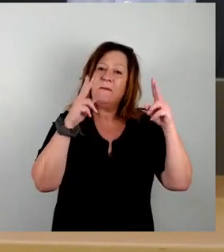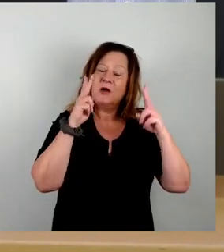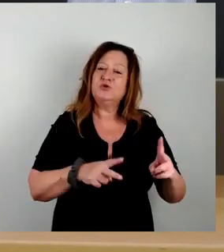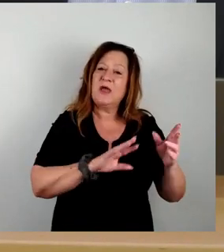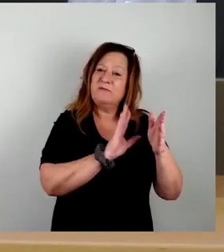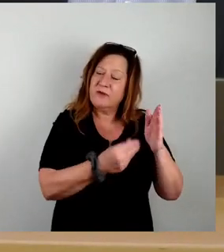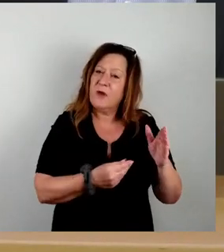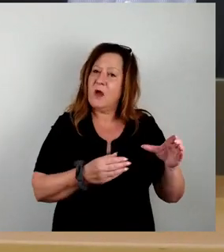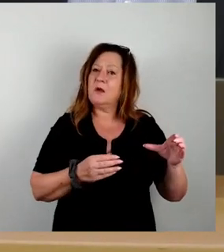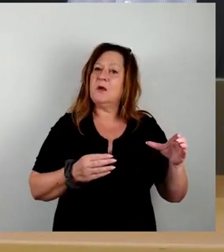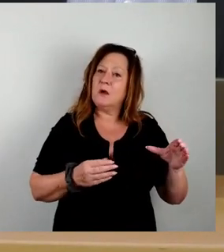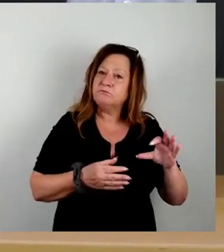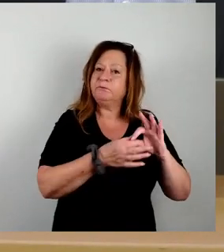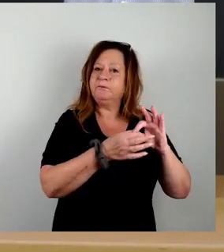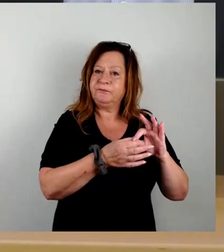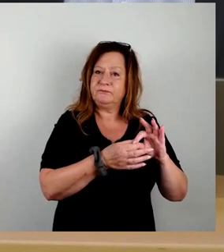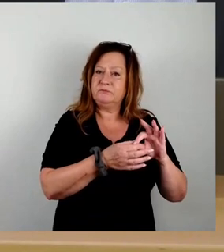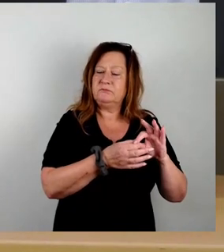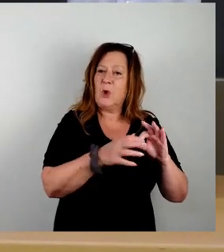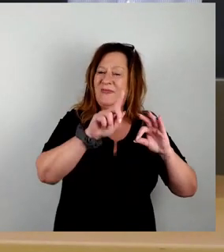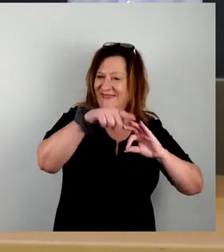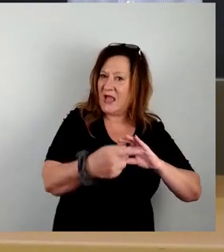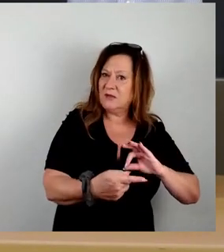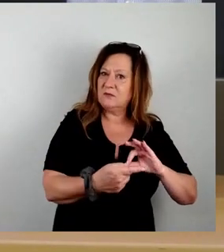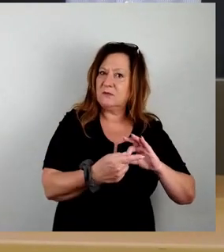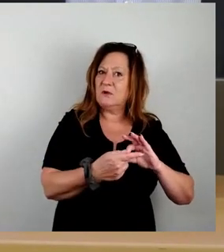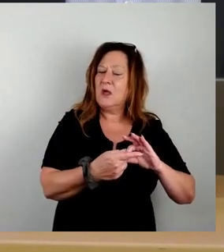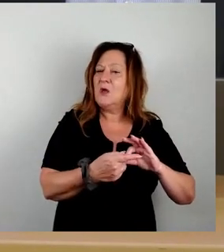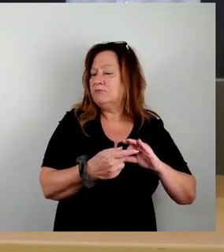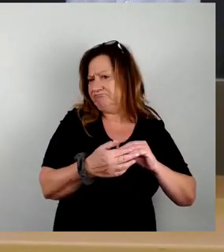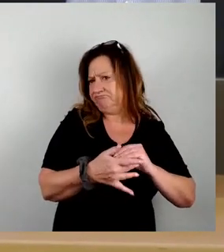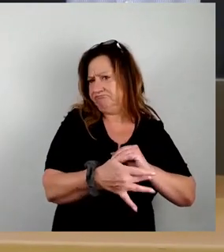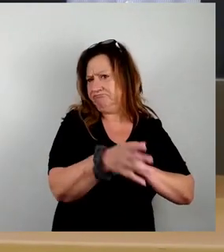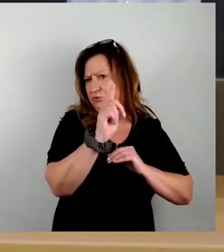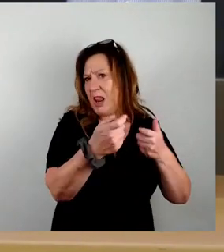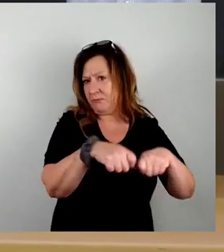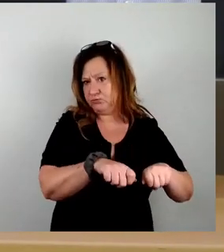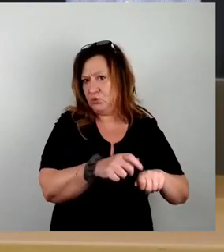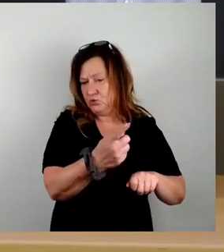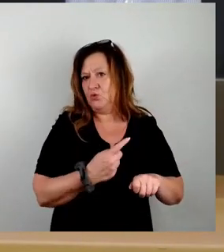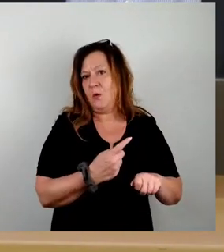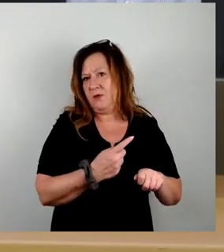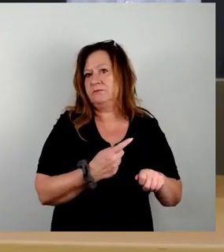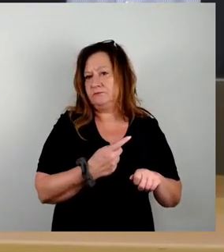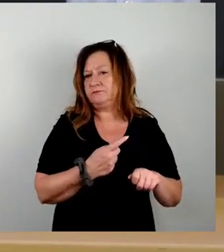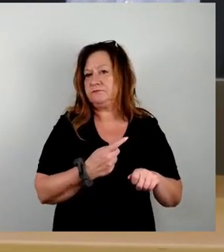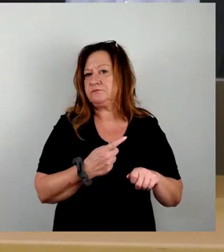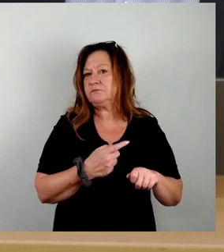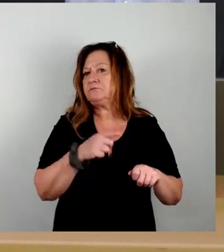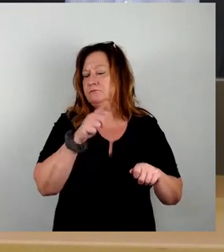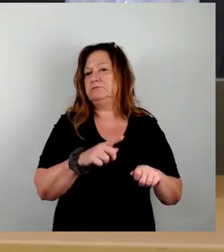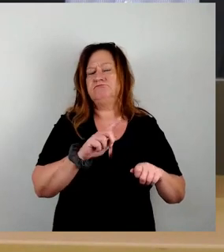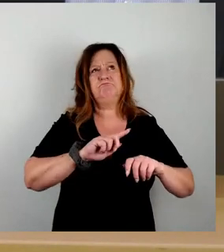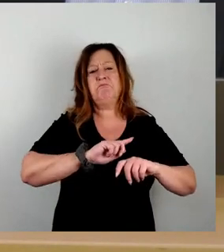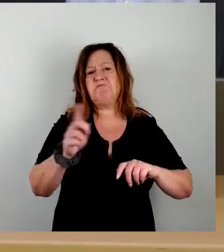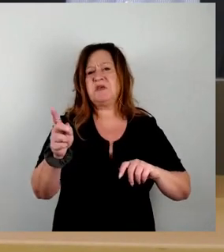einzutreten, soll in den nächsten Wochen abgeschlossen werden und noch in diesem Rat, also bis Ende